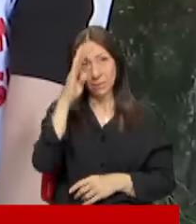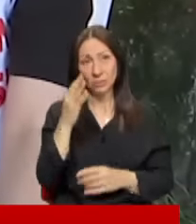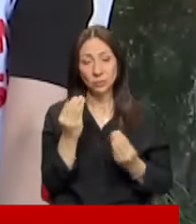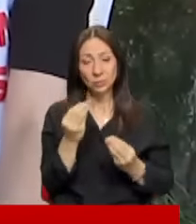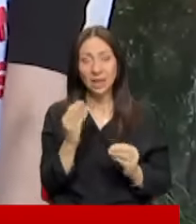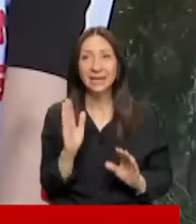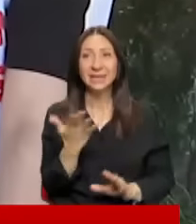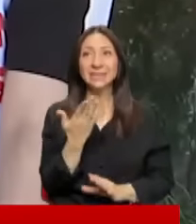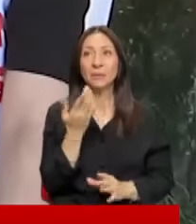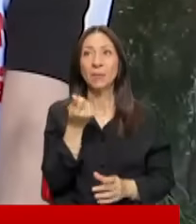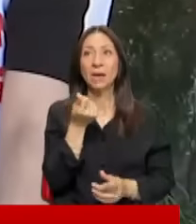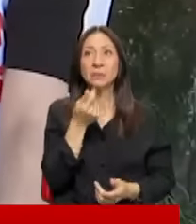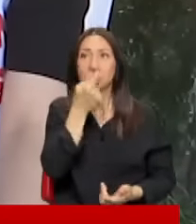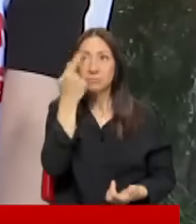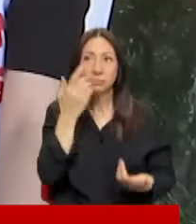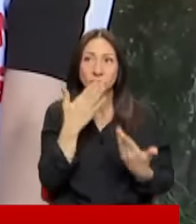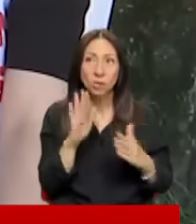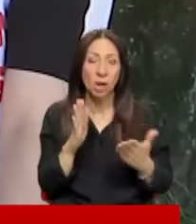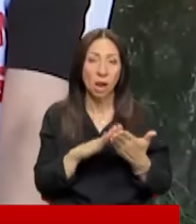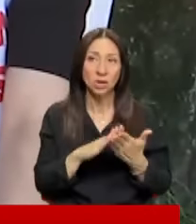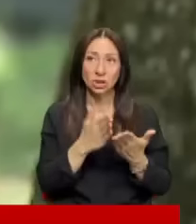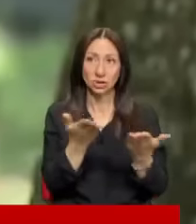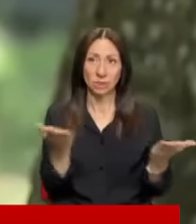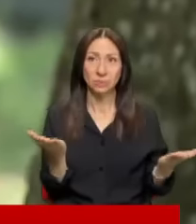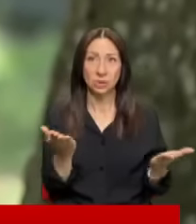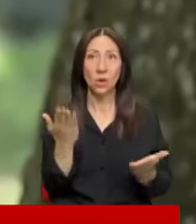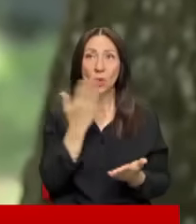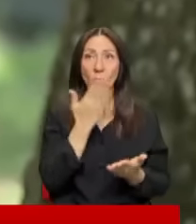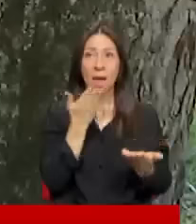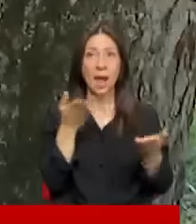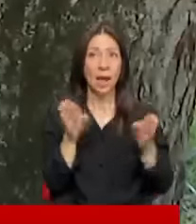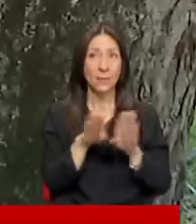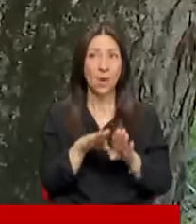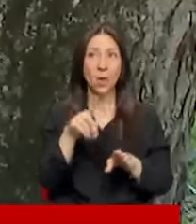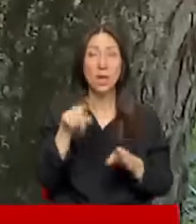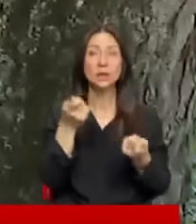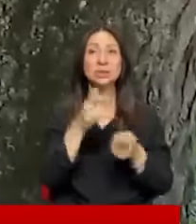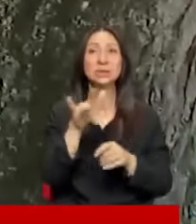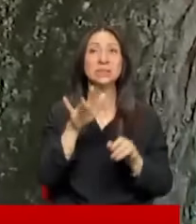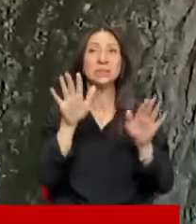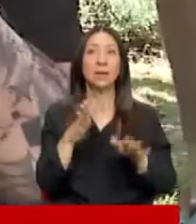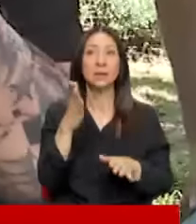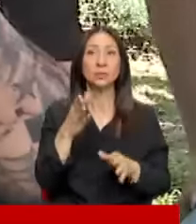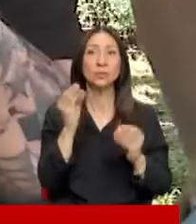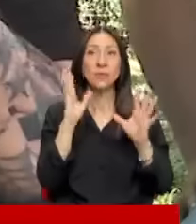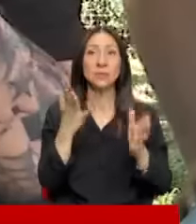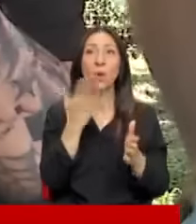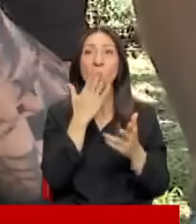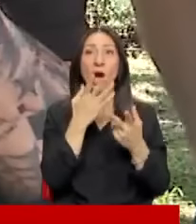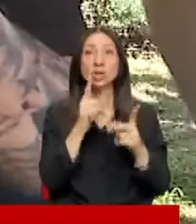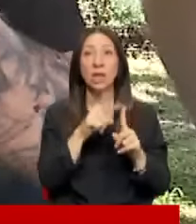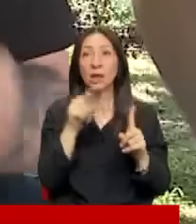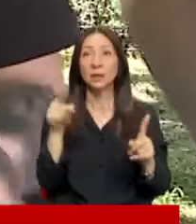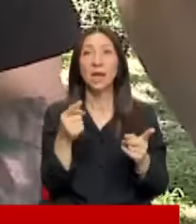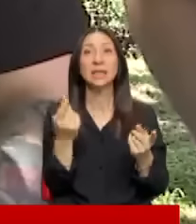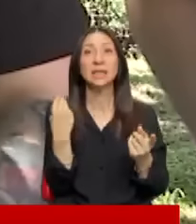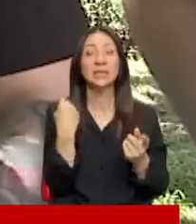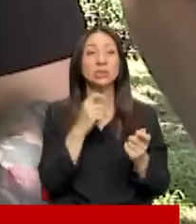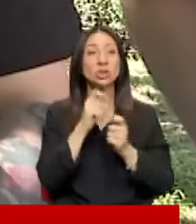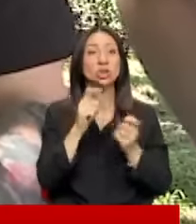şekilde geçirebilecek maddi imkana sahip değil arkadaşlarımız. Okullar kapandı, onlar işsiz kaldı. Birçoğu okullar açılana kadar,